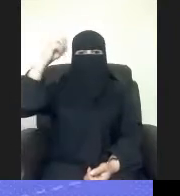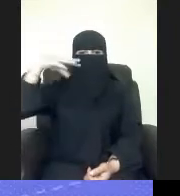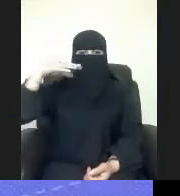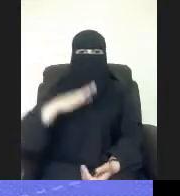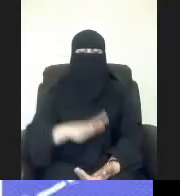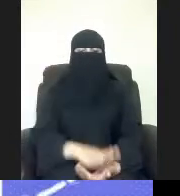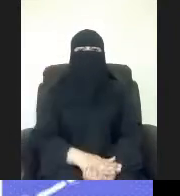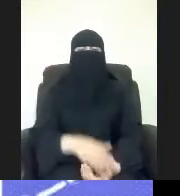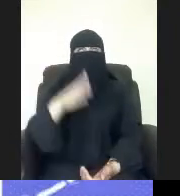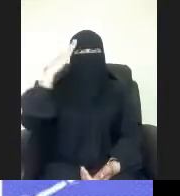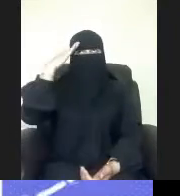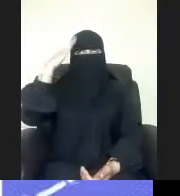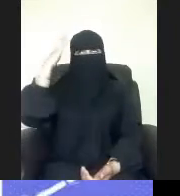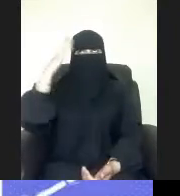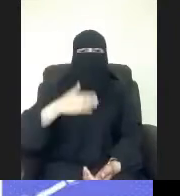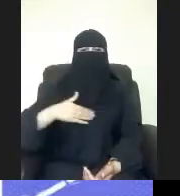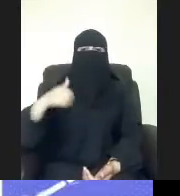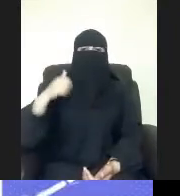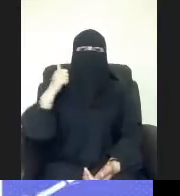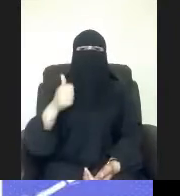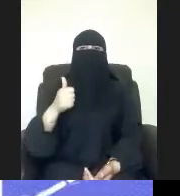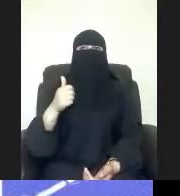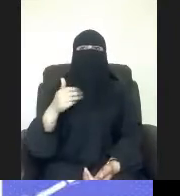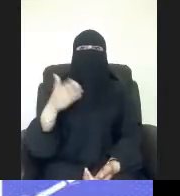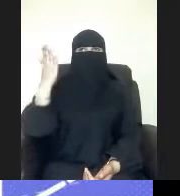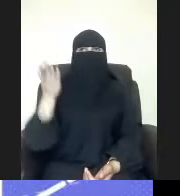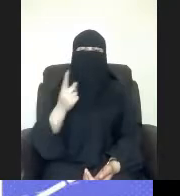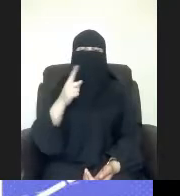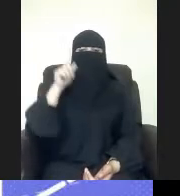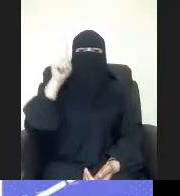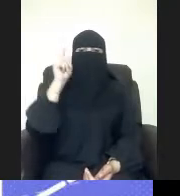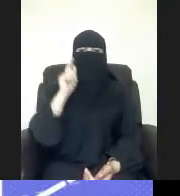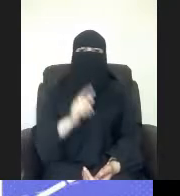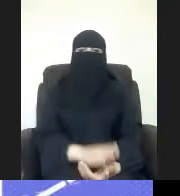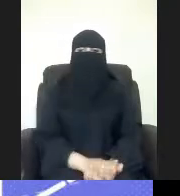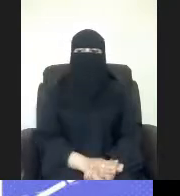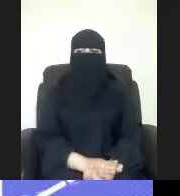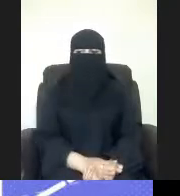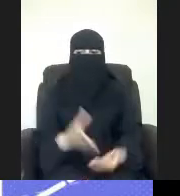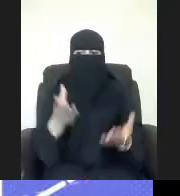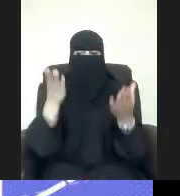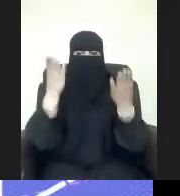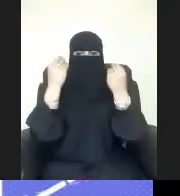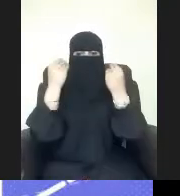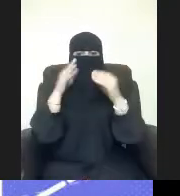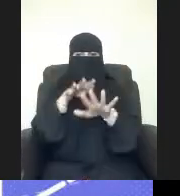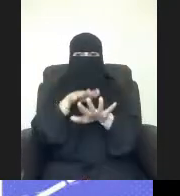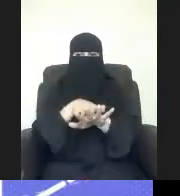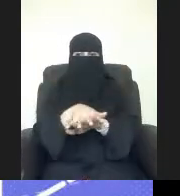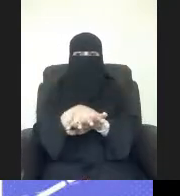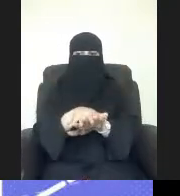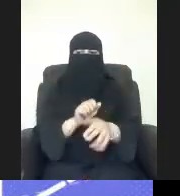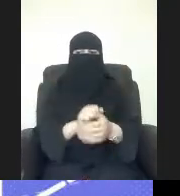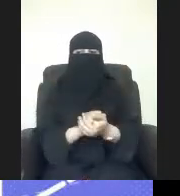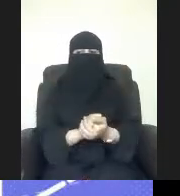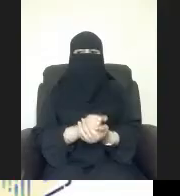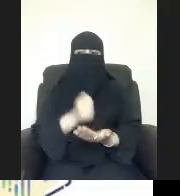والمرسلين. نبدأ بعنوان ورقتنا اليوم بعنوان التعلم المدمج وجودة